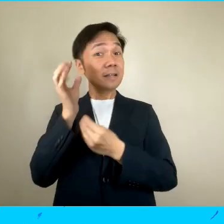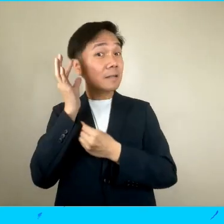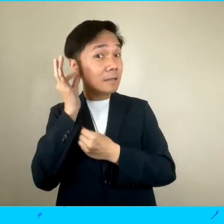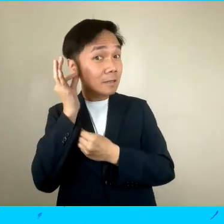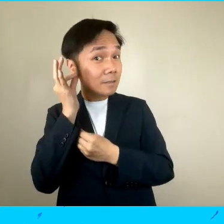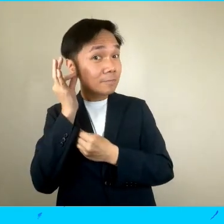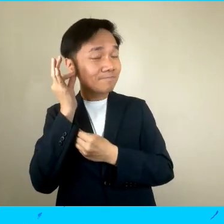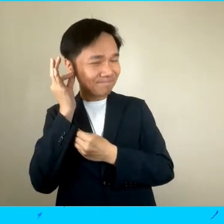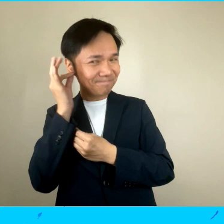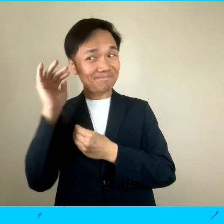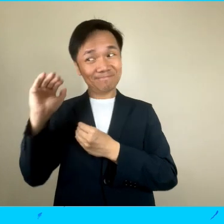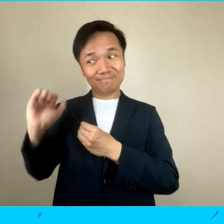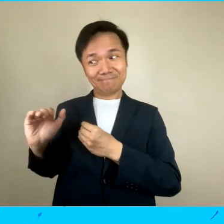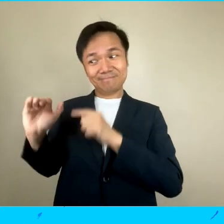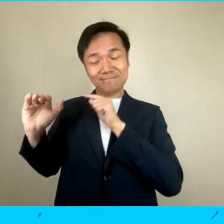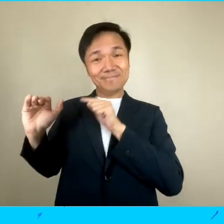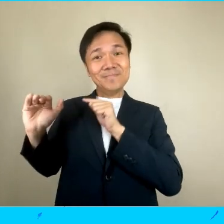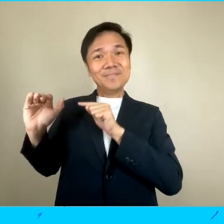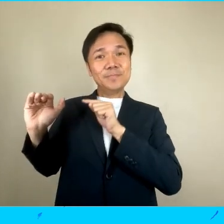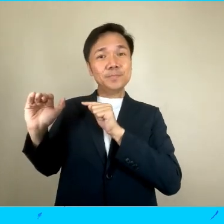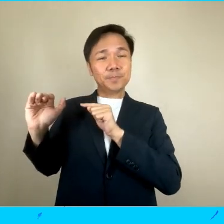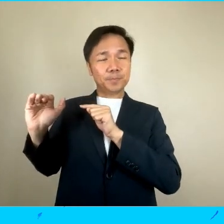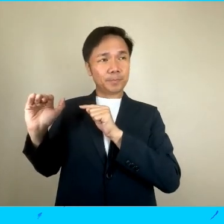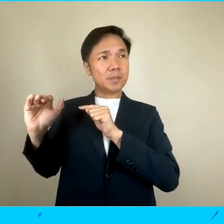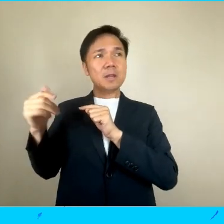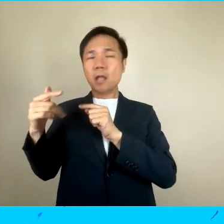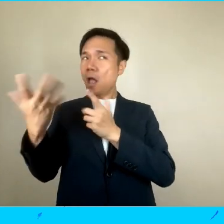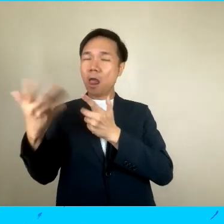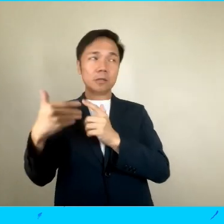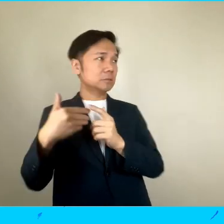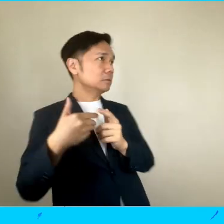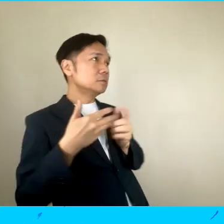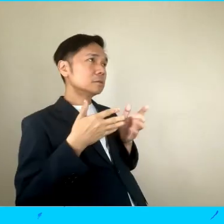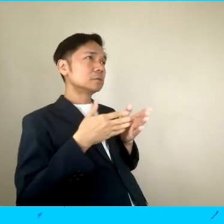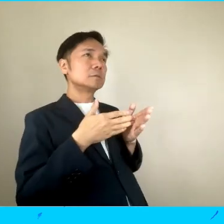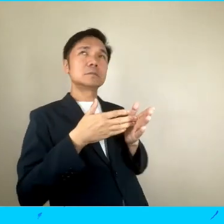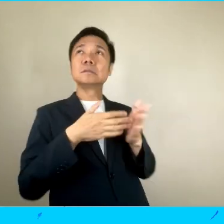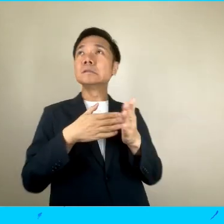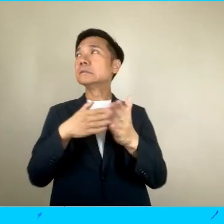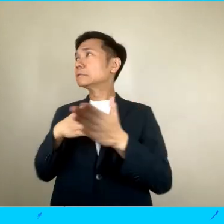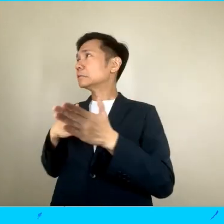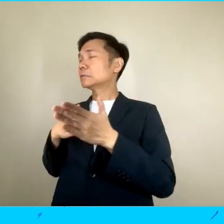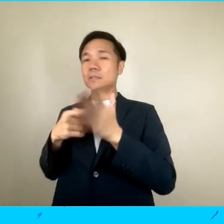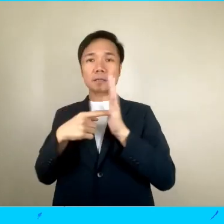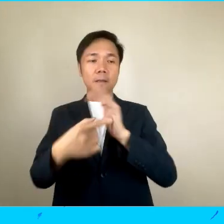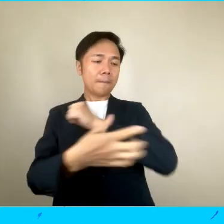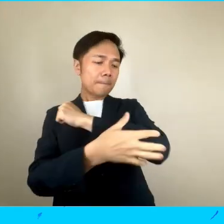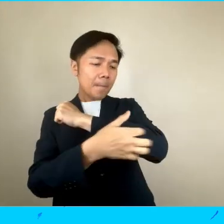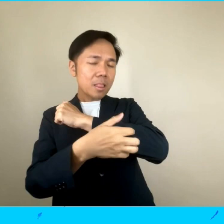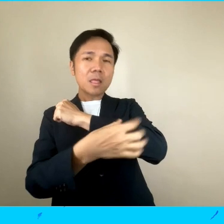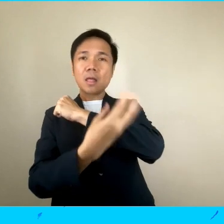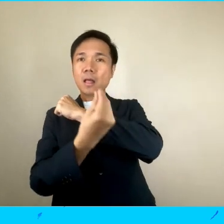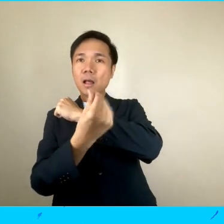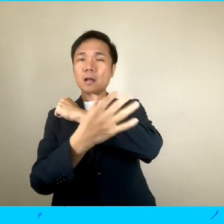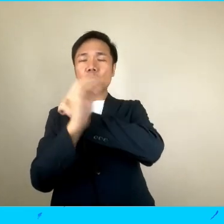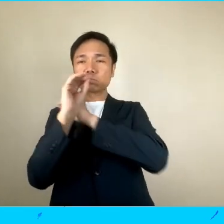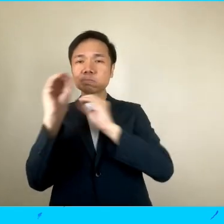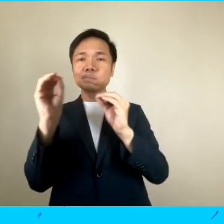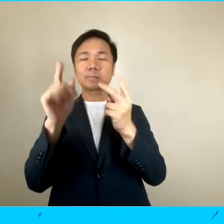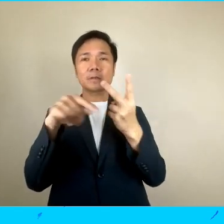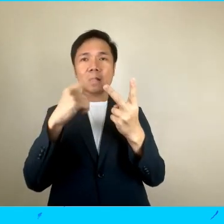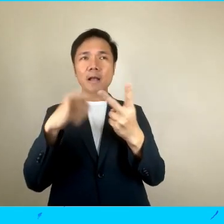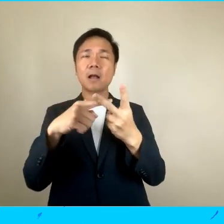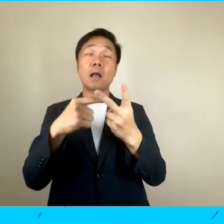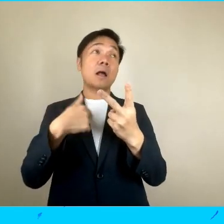parler sur les jeunes adolescentes et qui ont des priorités par